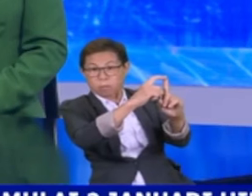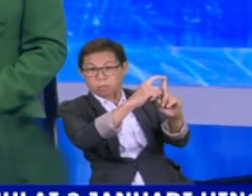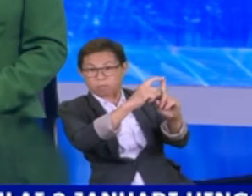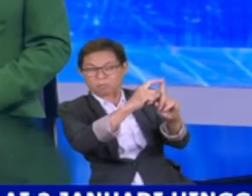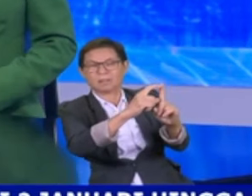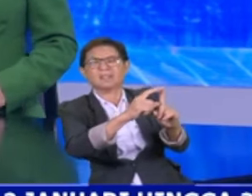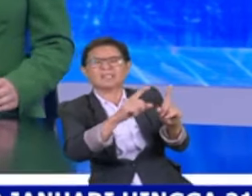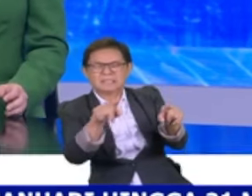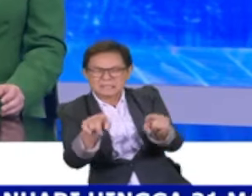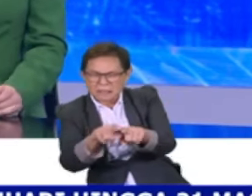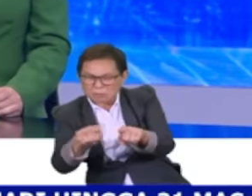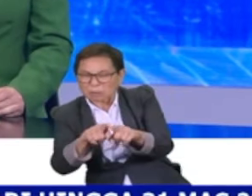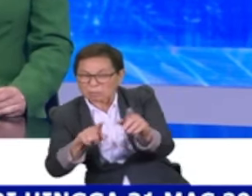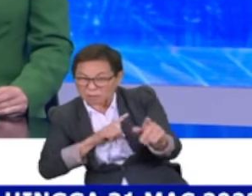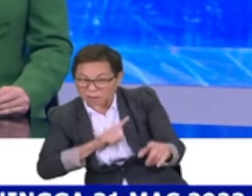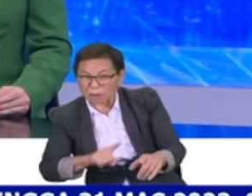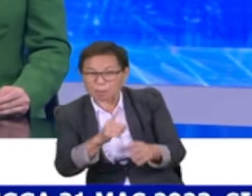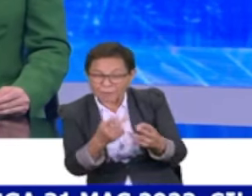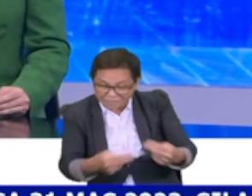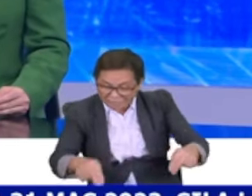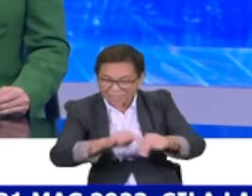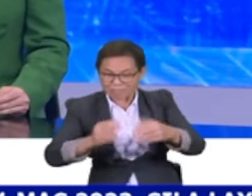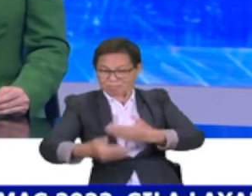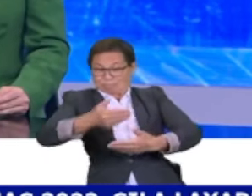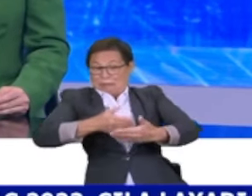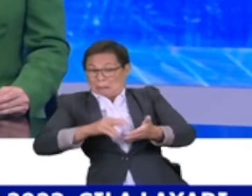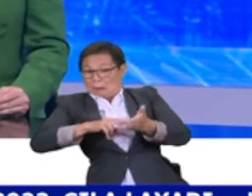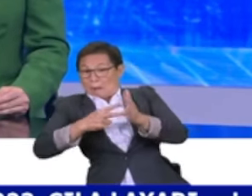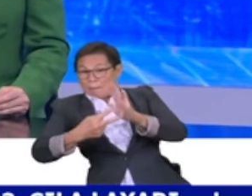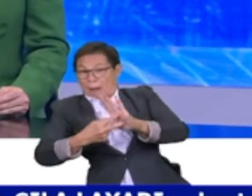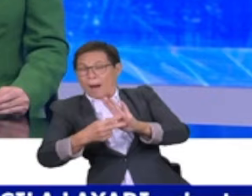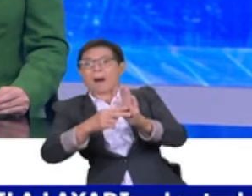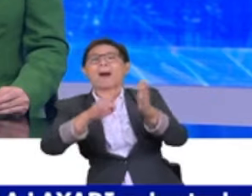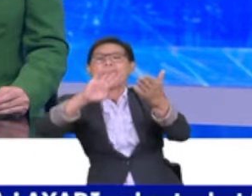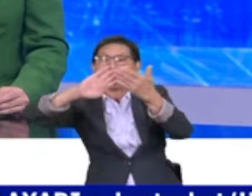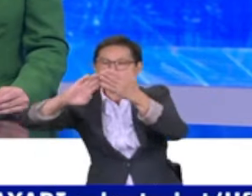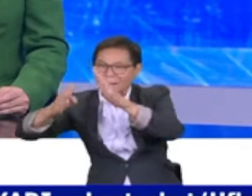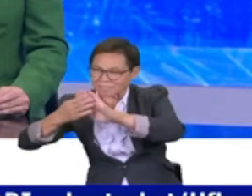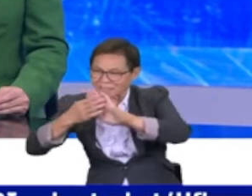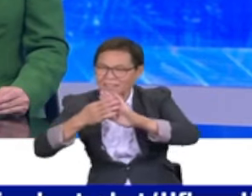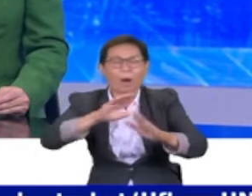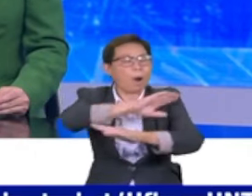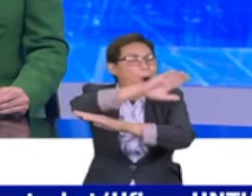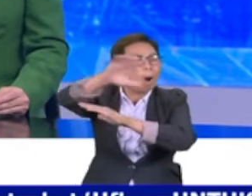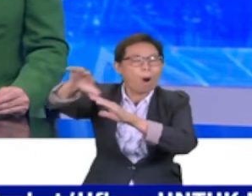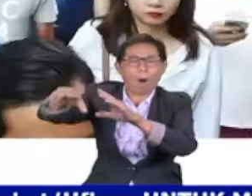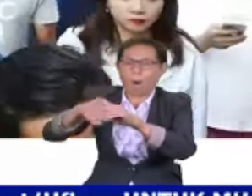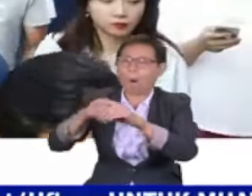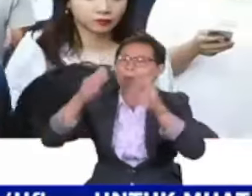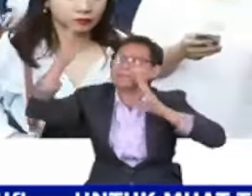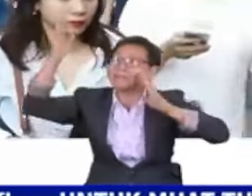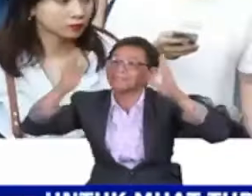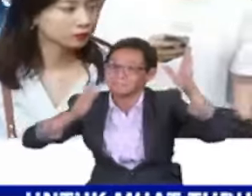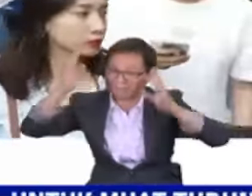berunsur Islamik, namun nilai di sebaliknya merangkumi konteks masyarakat majmuk di Malaysia.